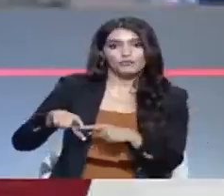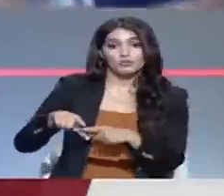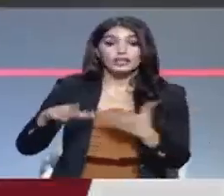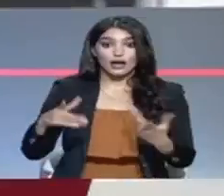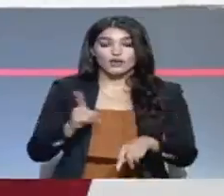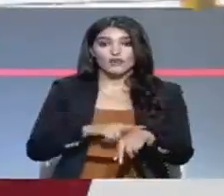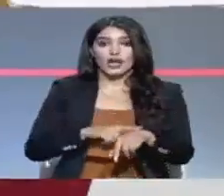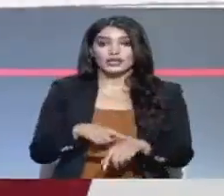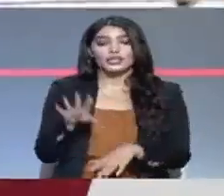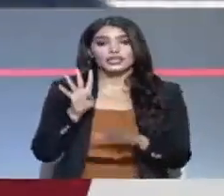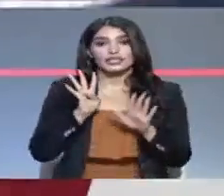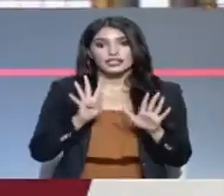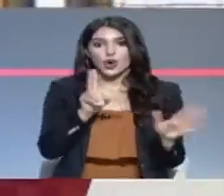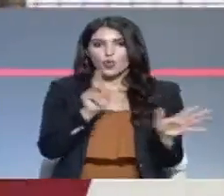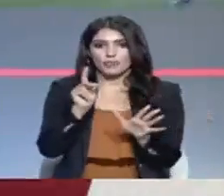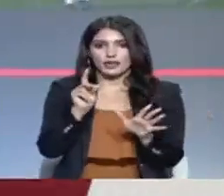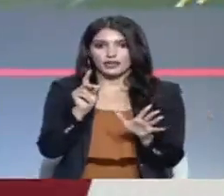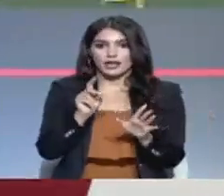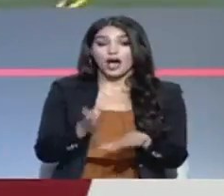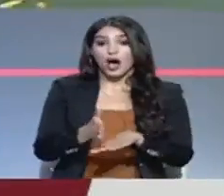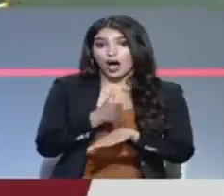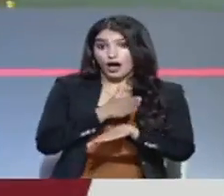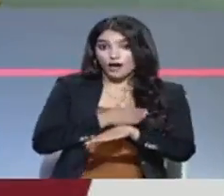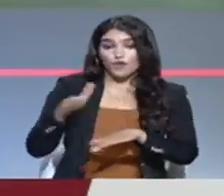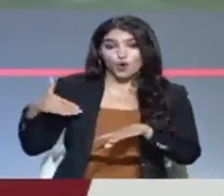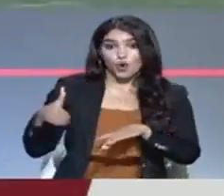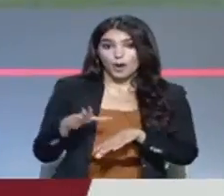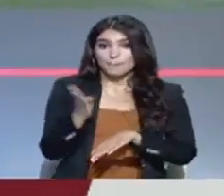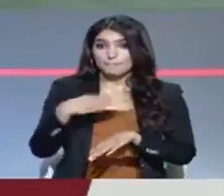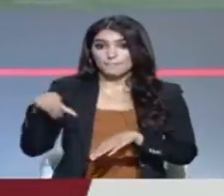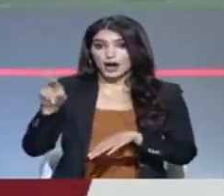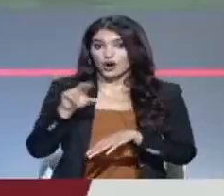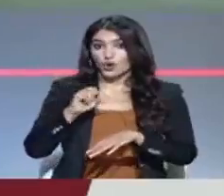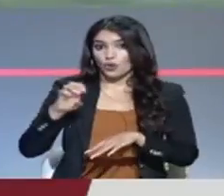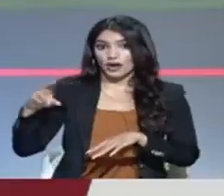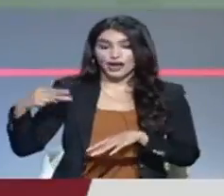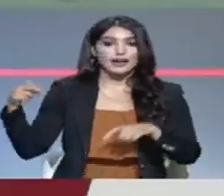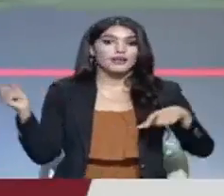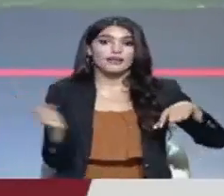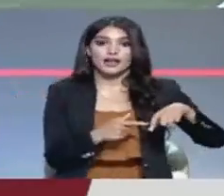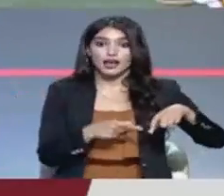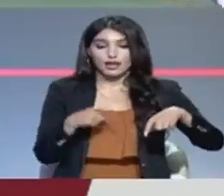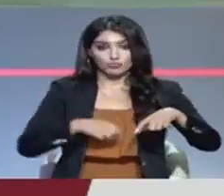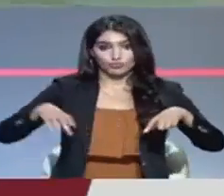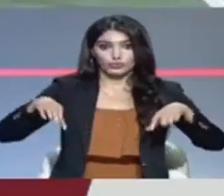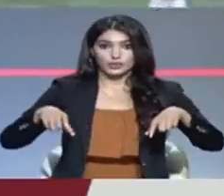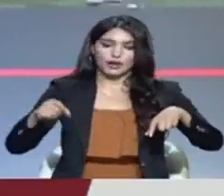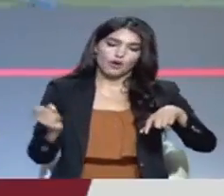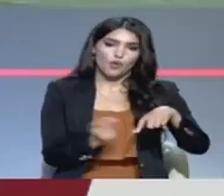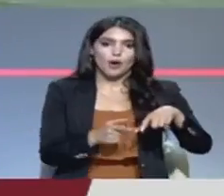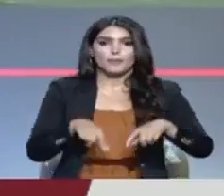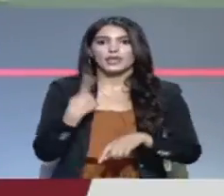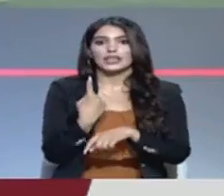في الدقيقة 89 قبل أن يمنح مروان الصحراوي هدف الفوز للمحلي من رأسية بعد